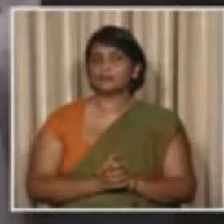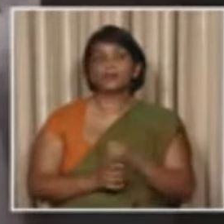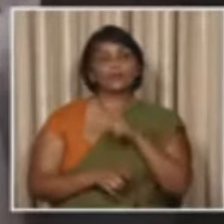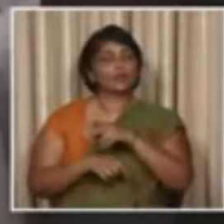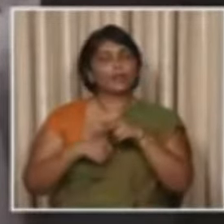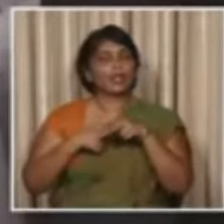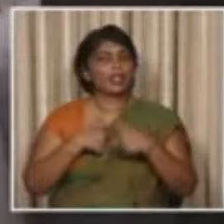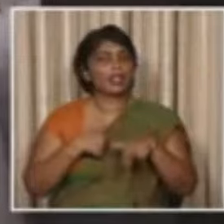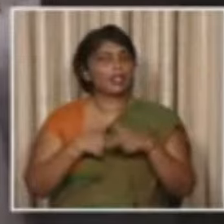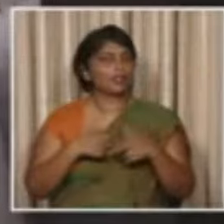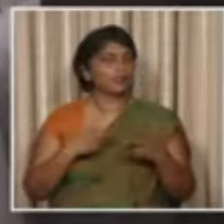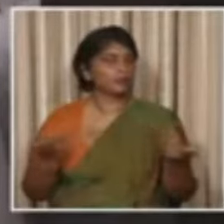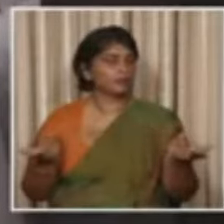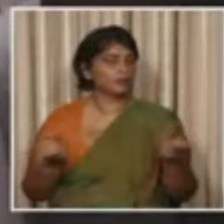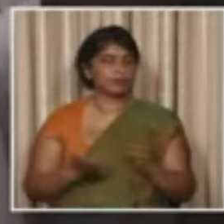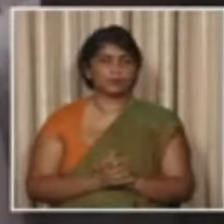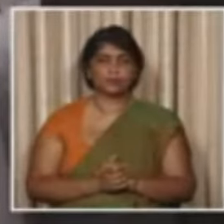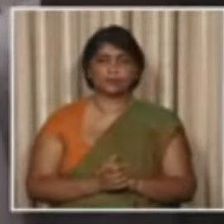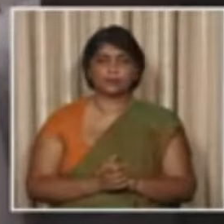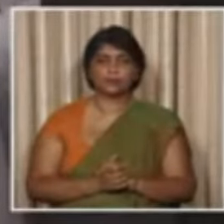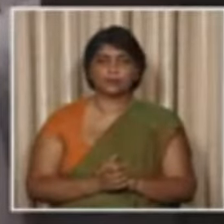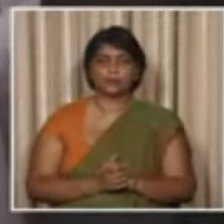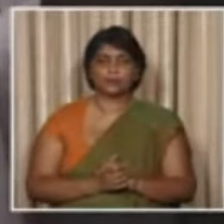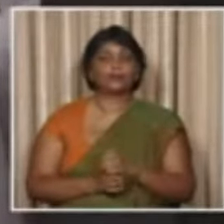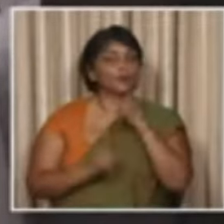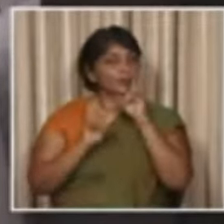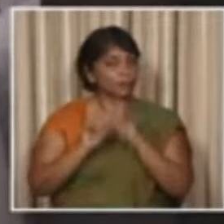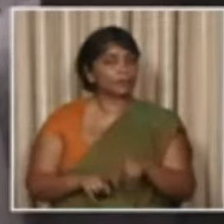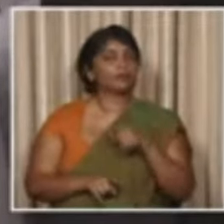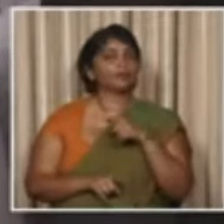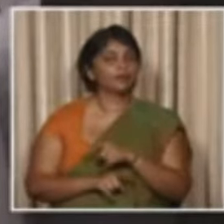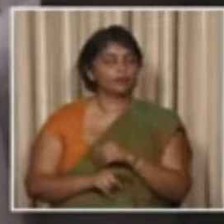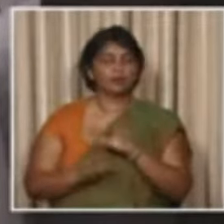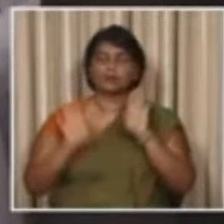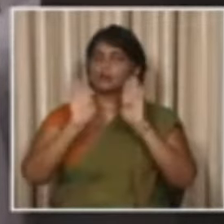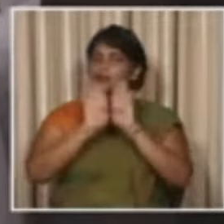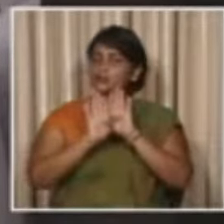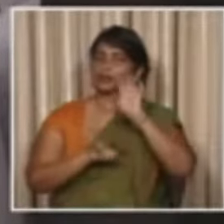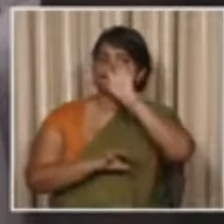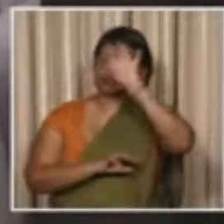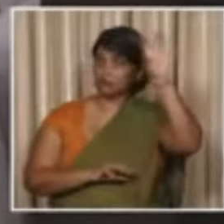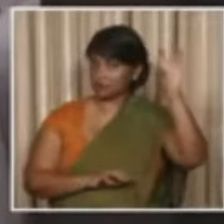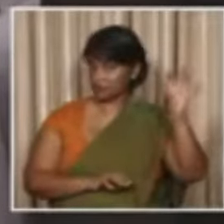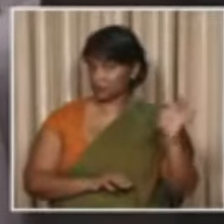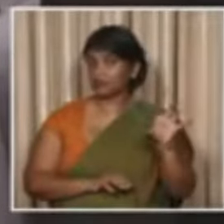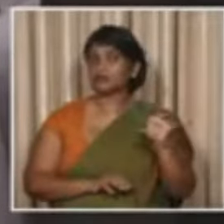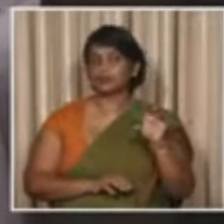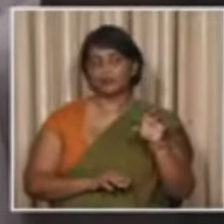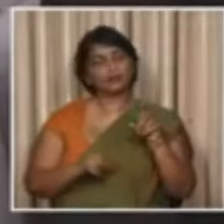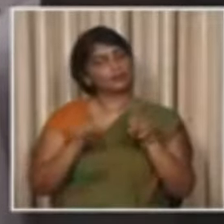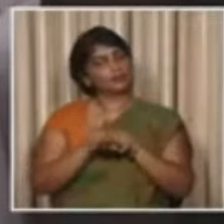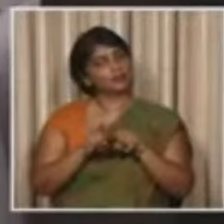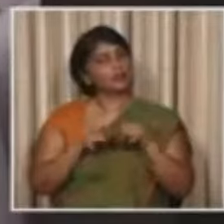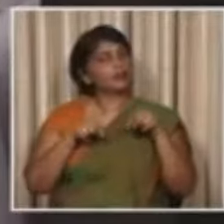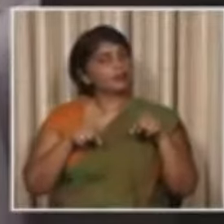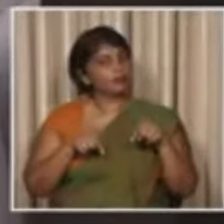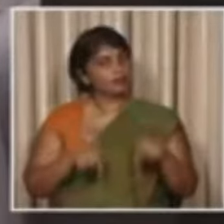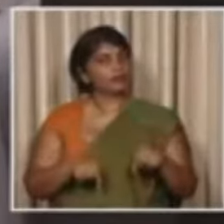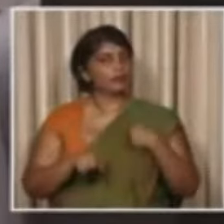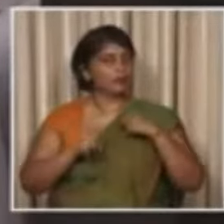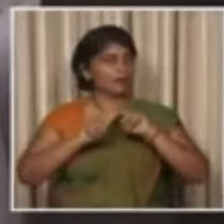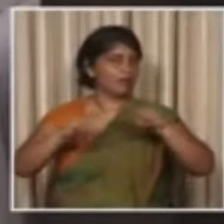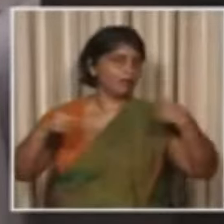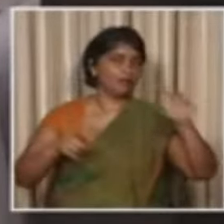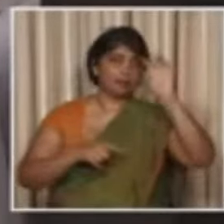ඊට හේතු කවරේද? ඒ අනුව සාක් රටවල් සහ අනෙකුත් රටවල් other than the SAC